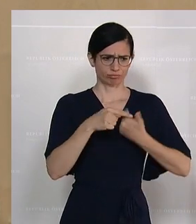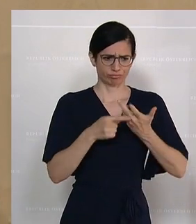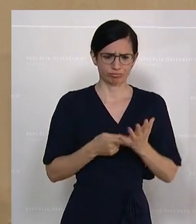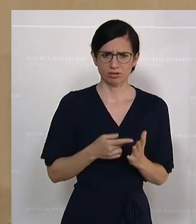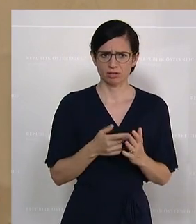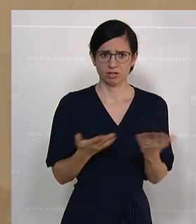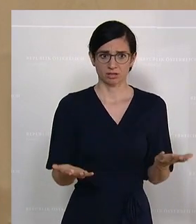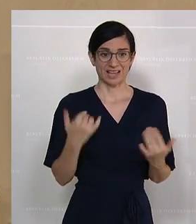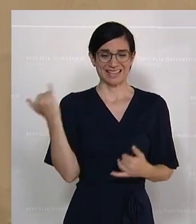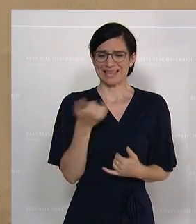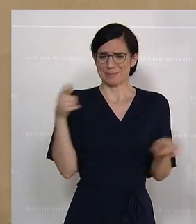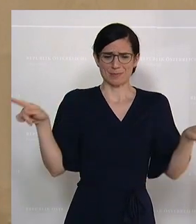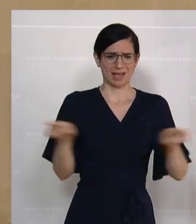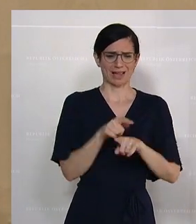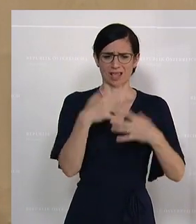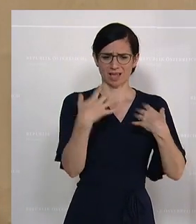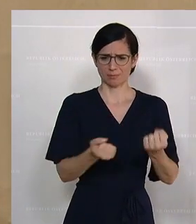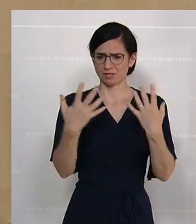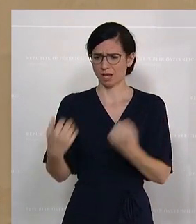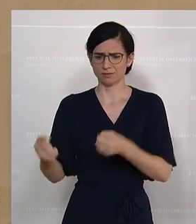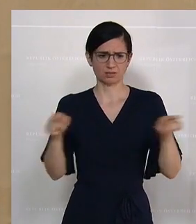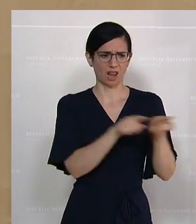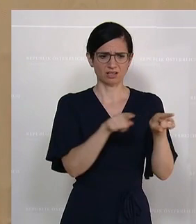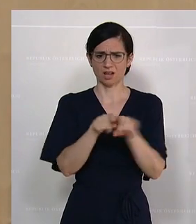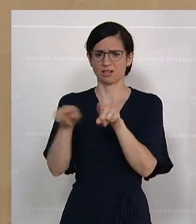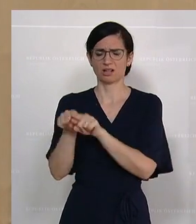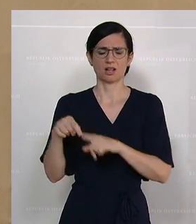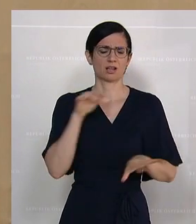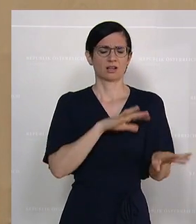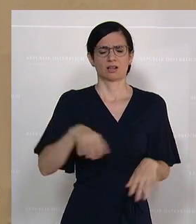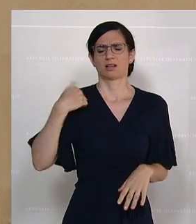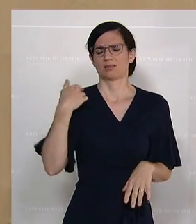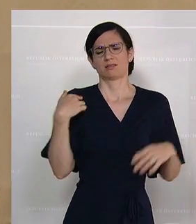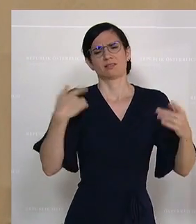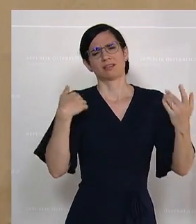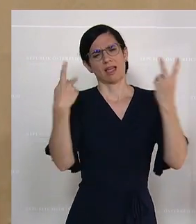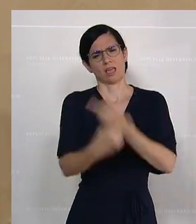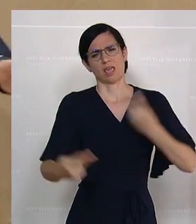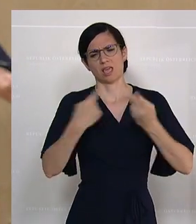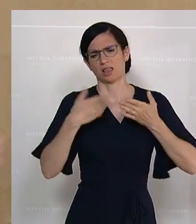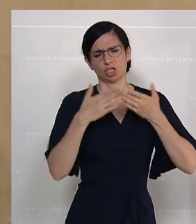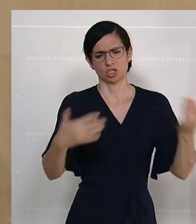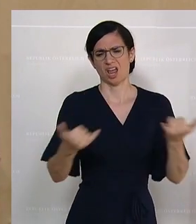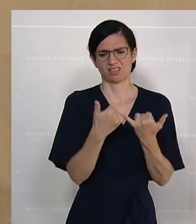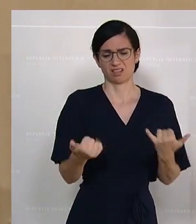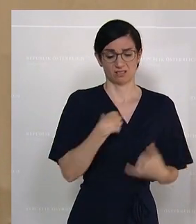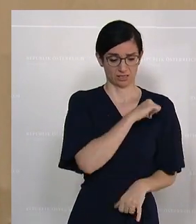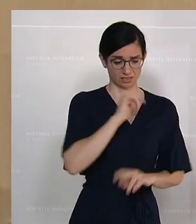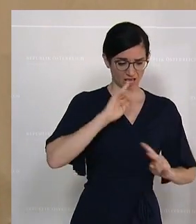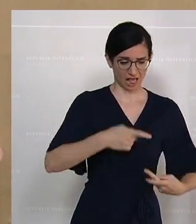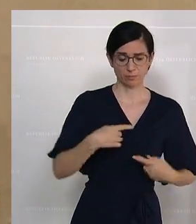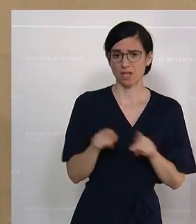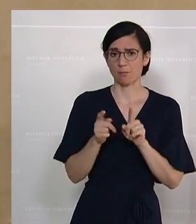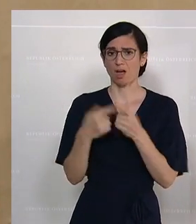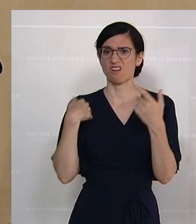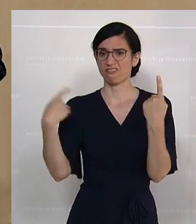immer mit dem gleichen ergebnis das ich sich selbst mindestens genauso wenn nicht noch mehr schaden als denjenigen die sie treffen wollen